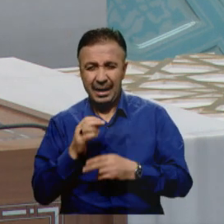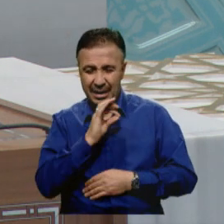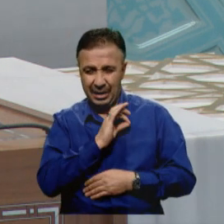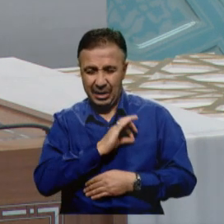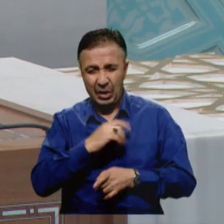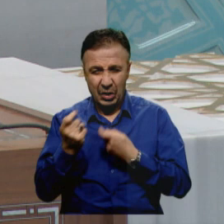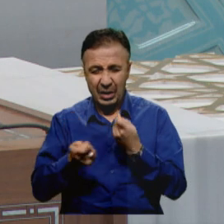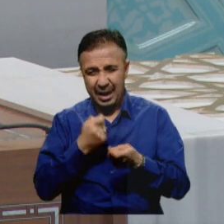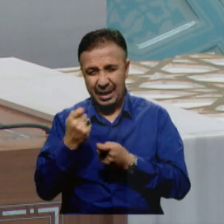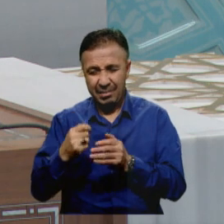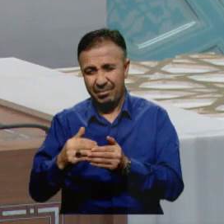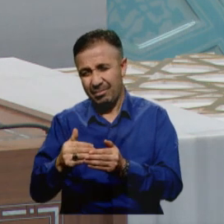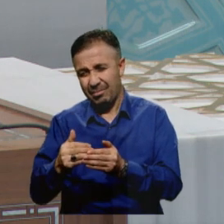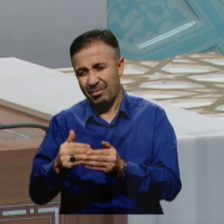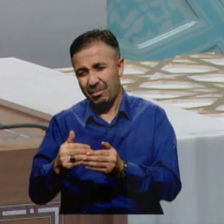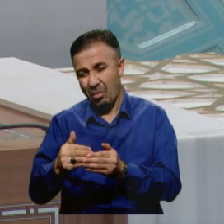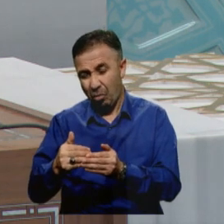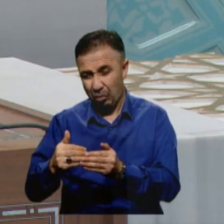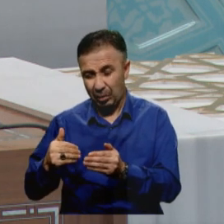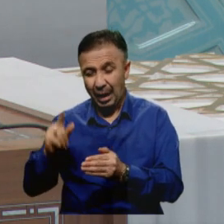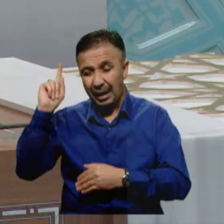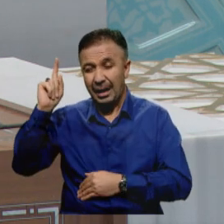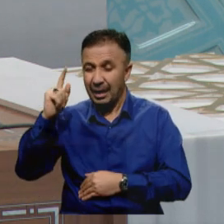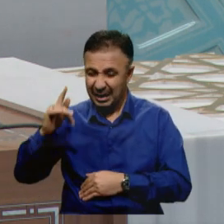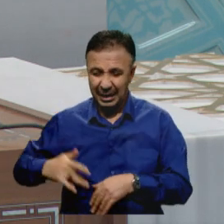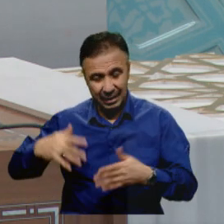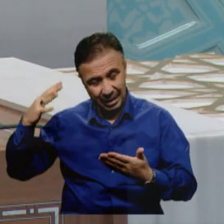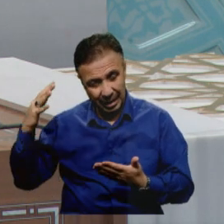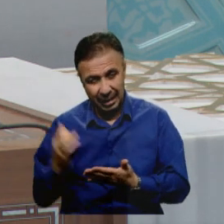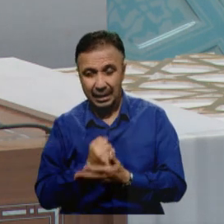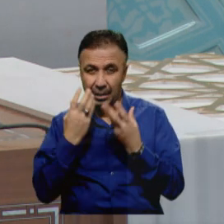her şeyde Allah'ın rızasını esas almak demektir değerli kardeşlerim.